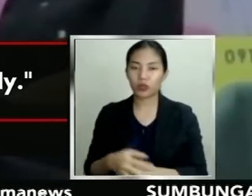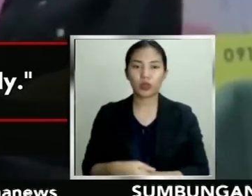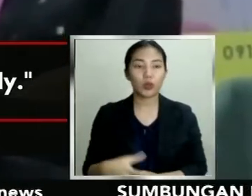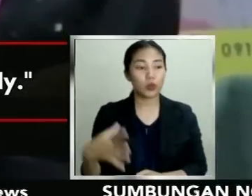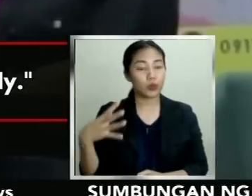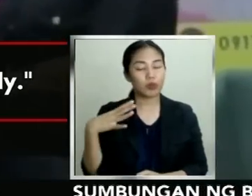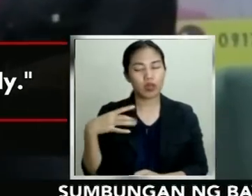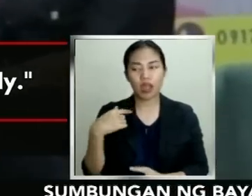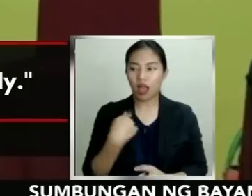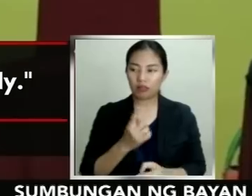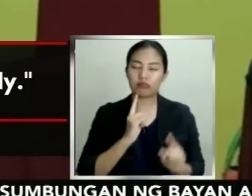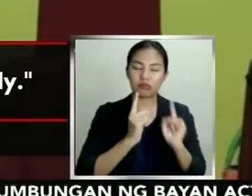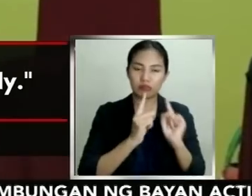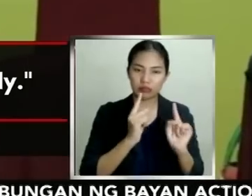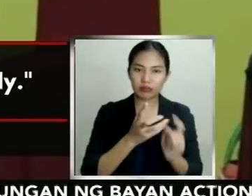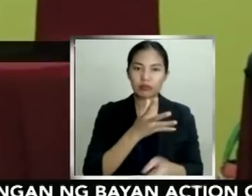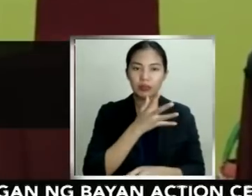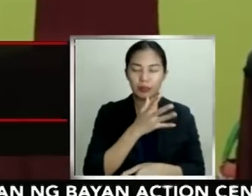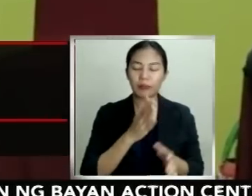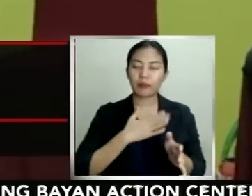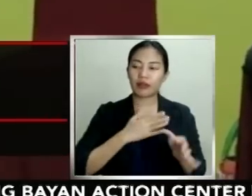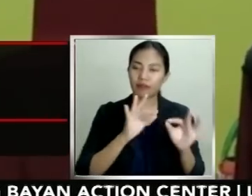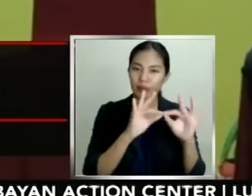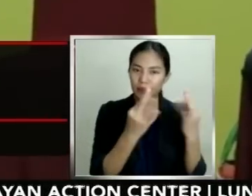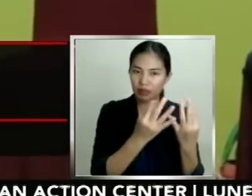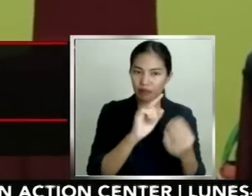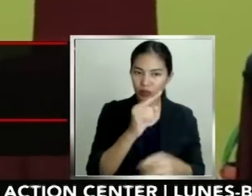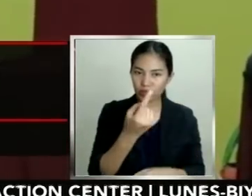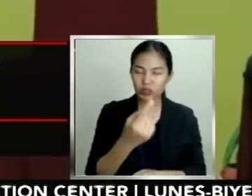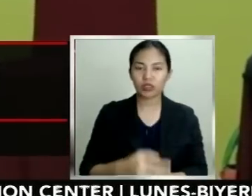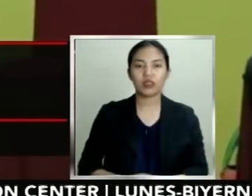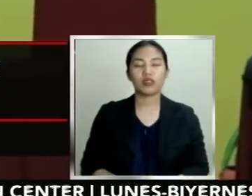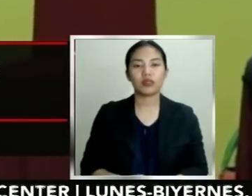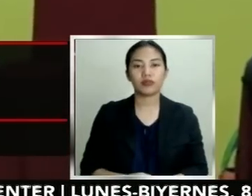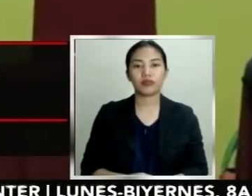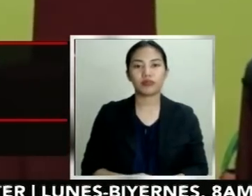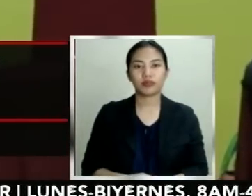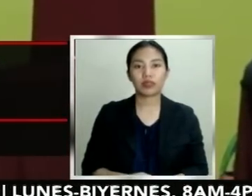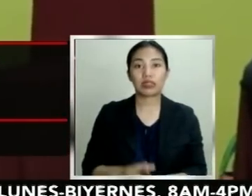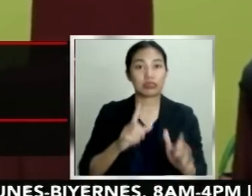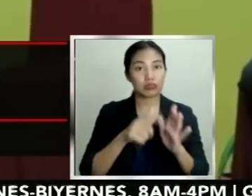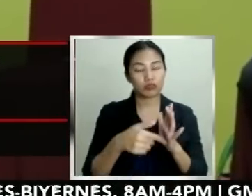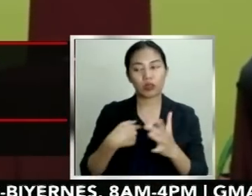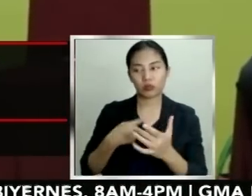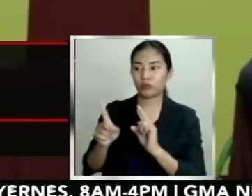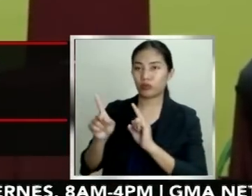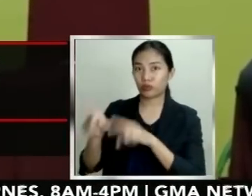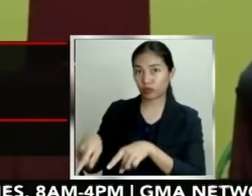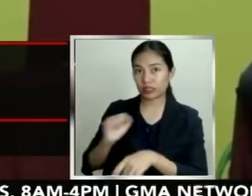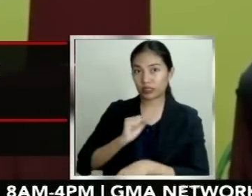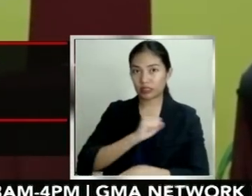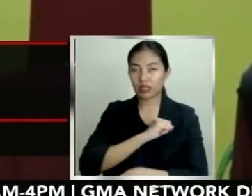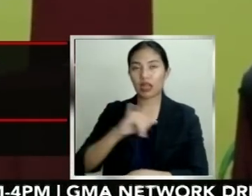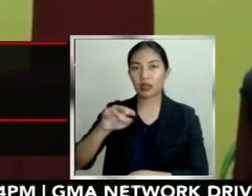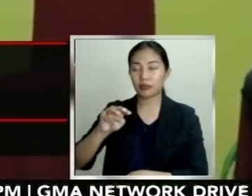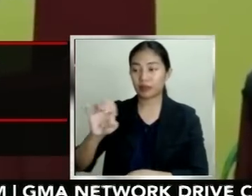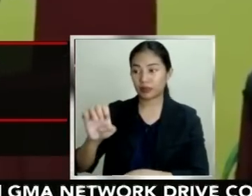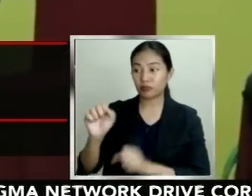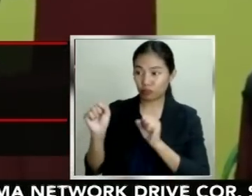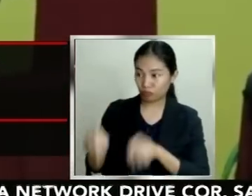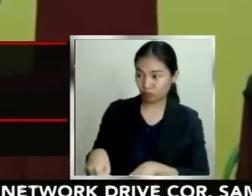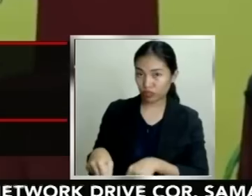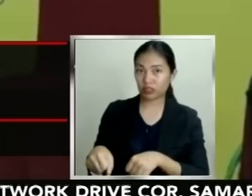and my family. Bumalik ako kay Senator Aimee. I said na pwede ko ba kayong makausap